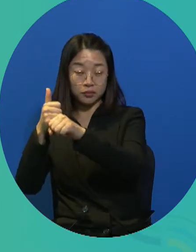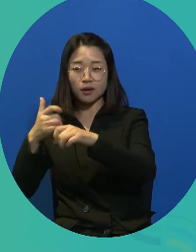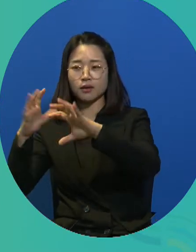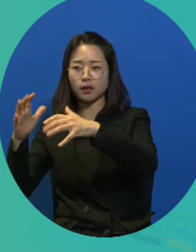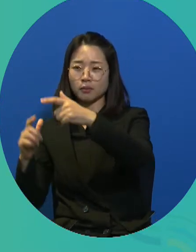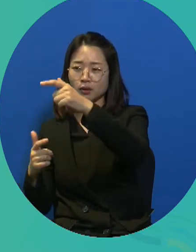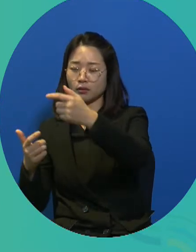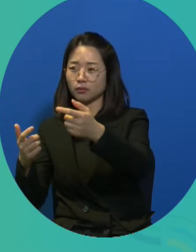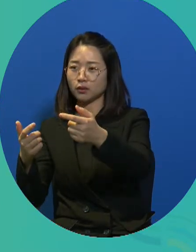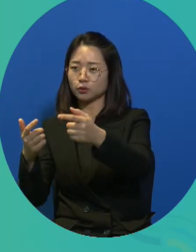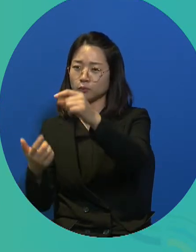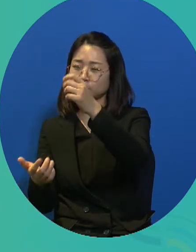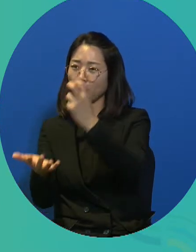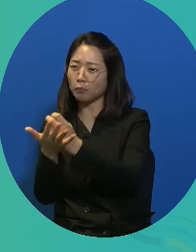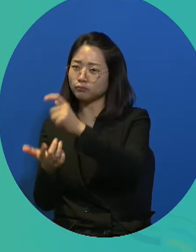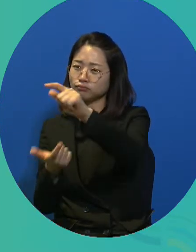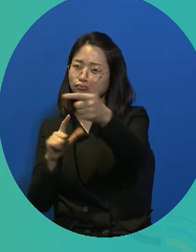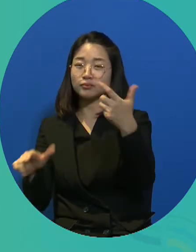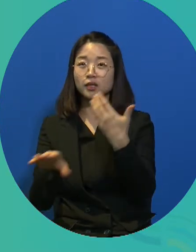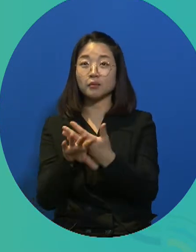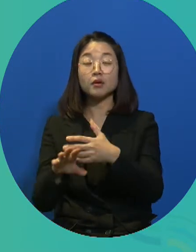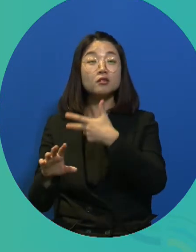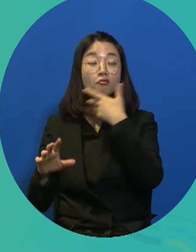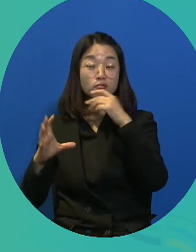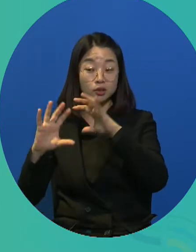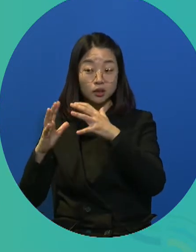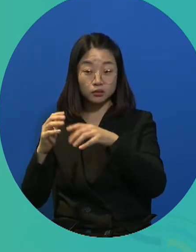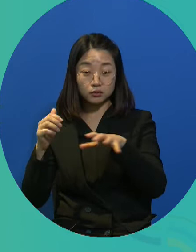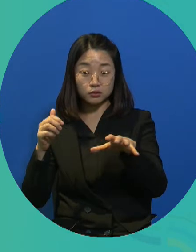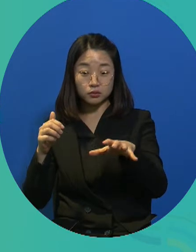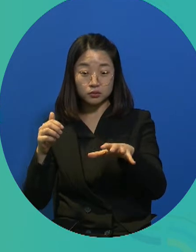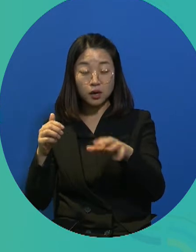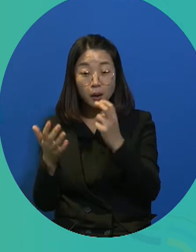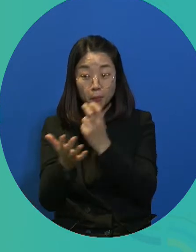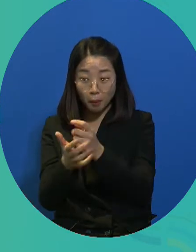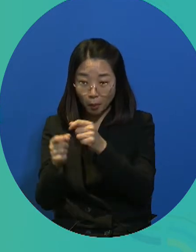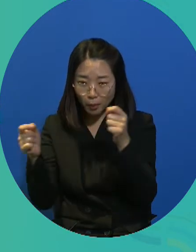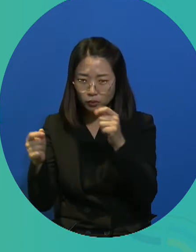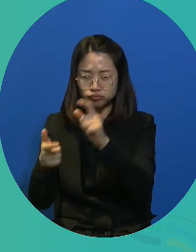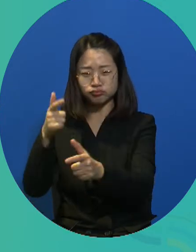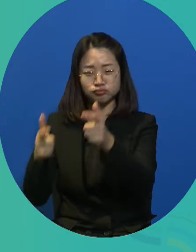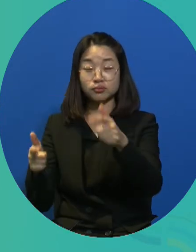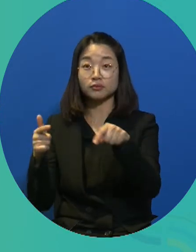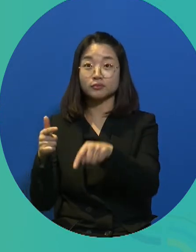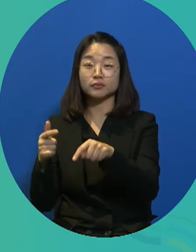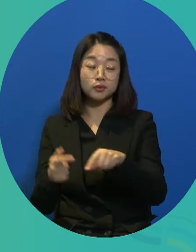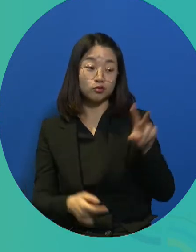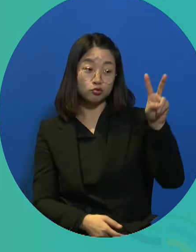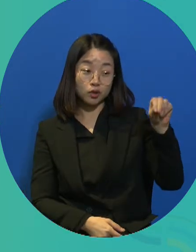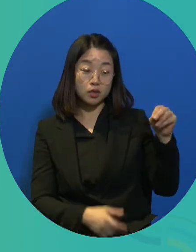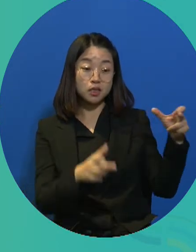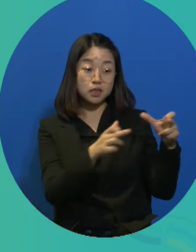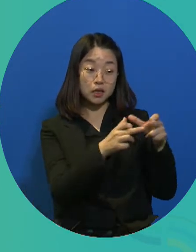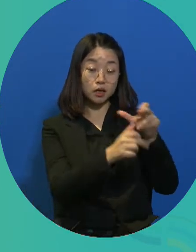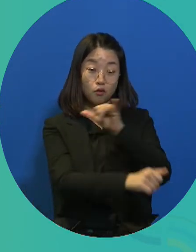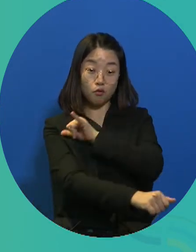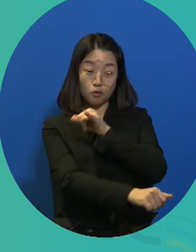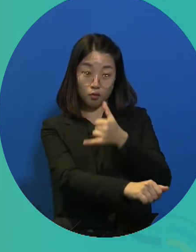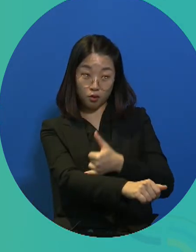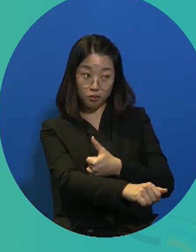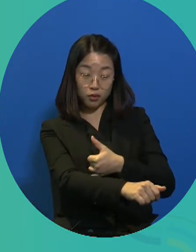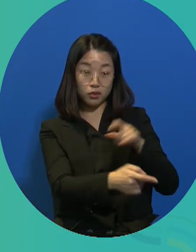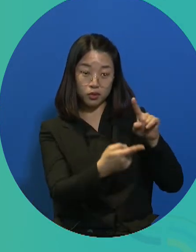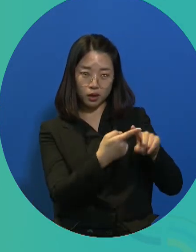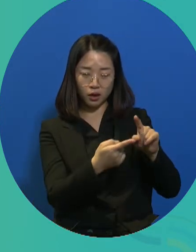나라별로 조금씩 다르기 때문에 영국에서는 이것이 굉장히 복잡하게 구성이 됐다고 하겠습니다. 따라서 유엔의 장애인 권리 위원회에서도